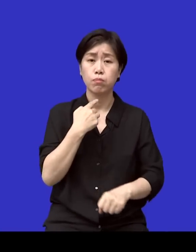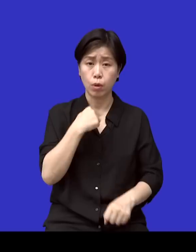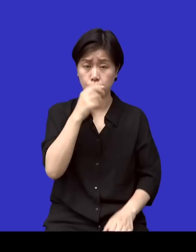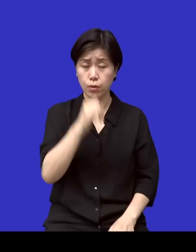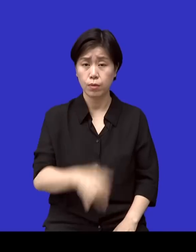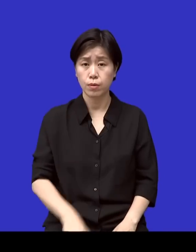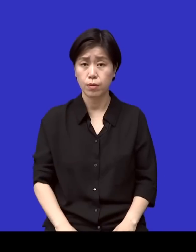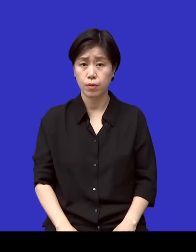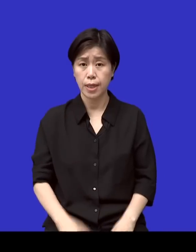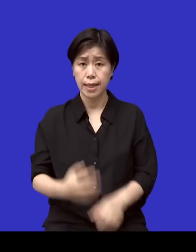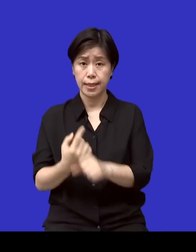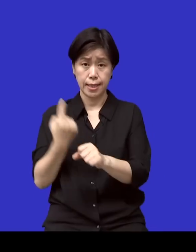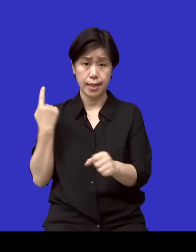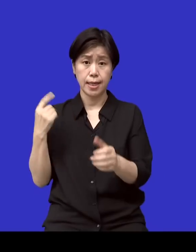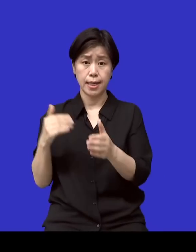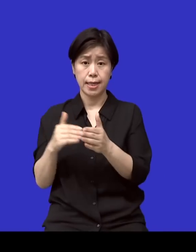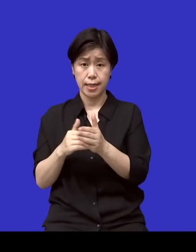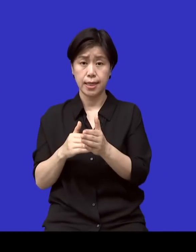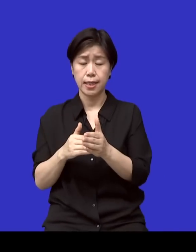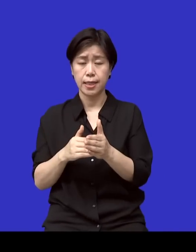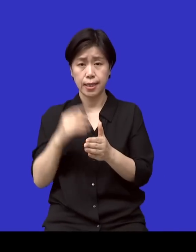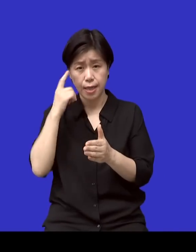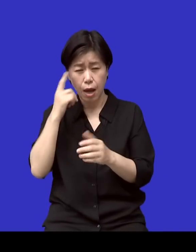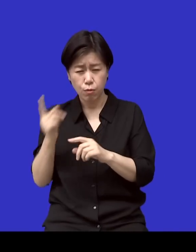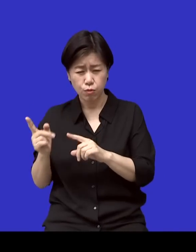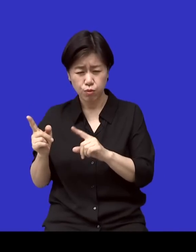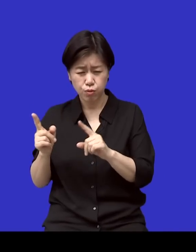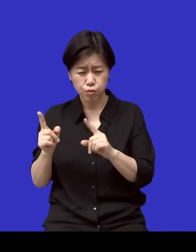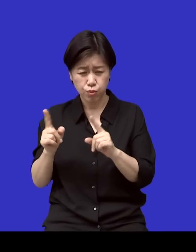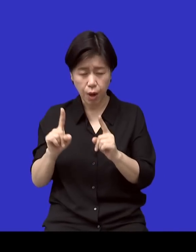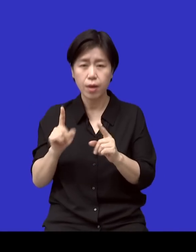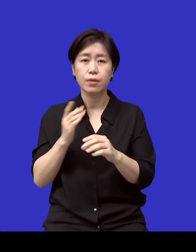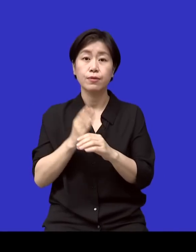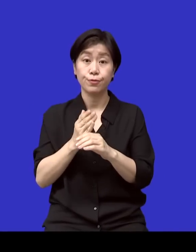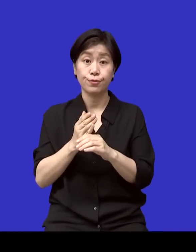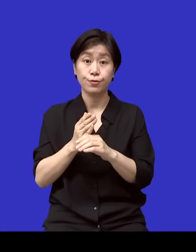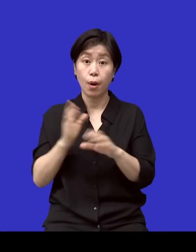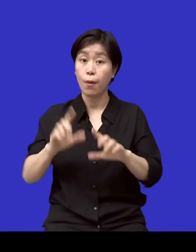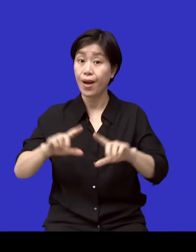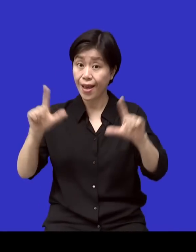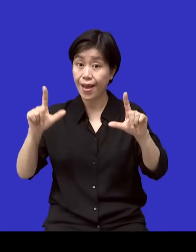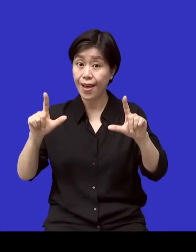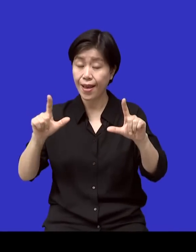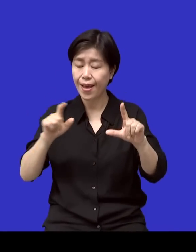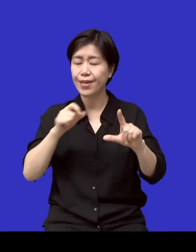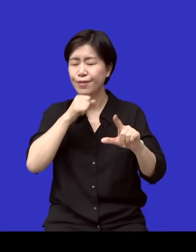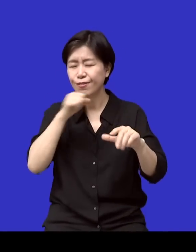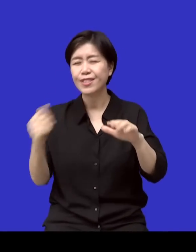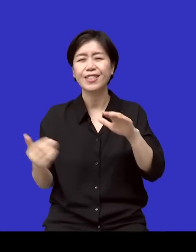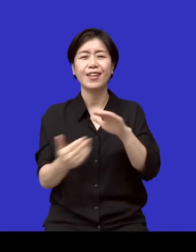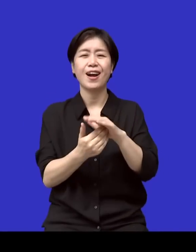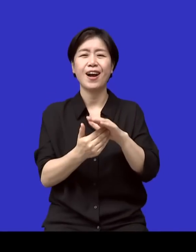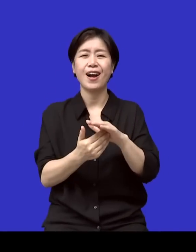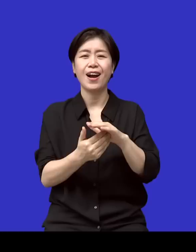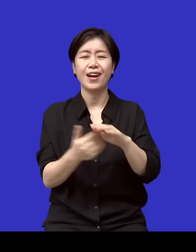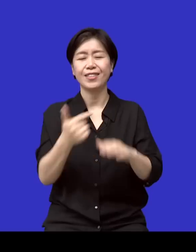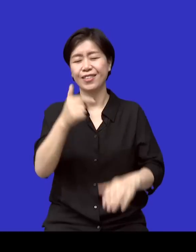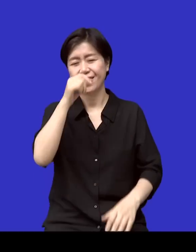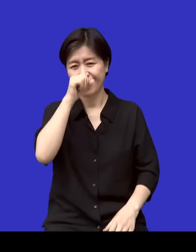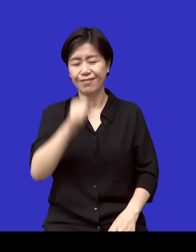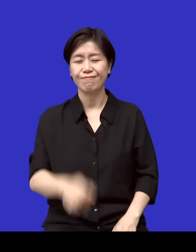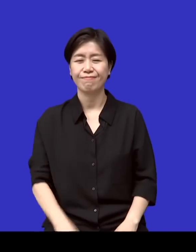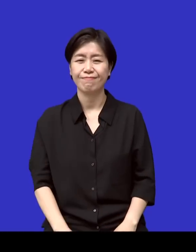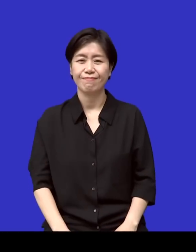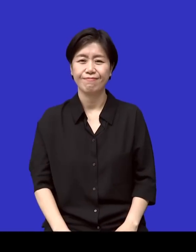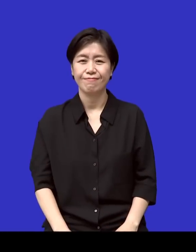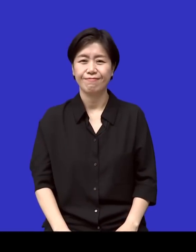작년까지도 사실 좀 회복하는 시기였거든요. 그러다가 이제 올 시즌에 좀 이렇게 좋게 돼서 좋아서 좀